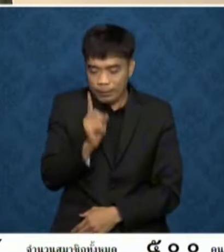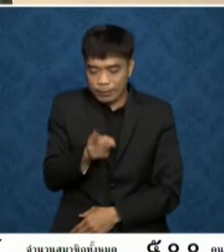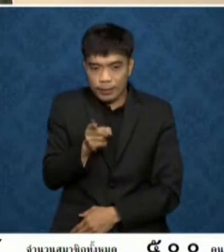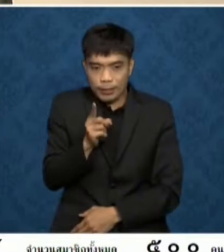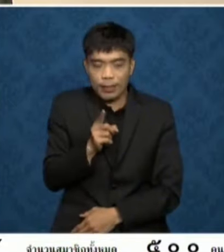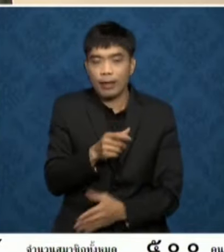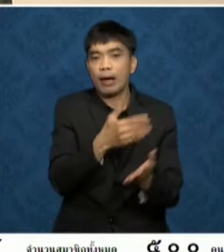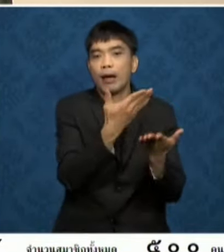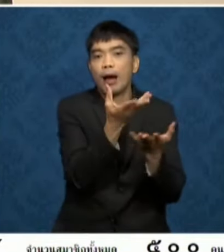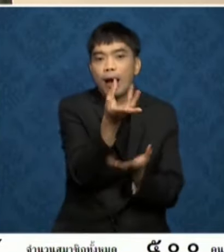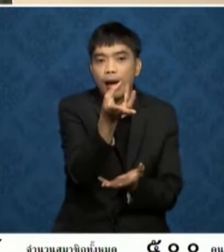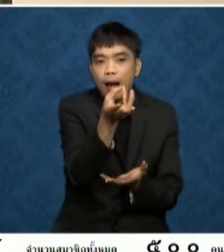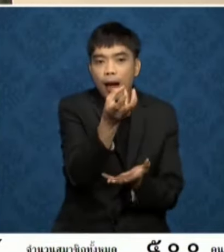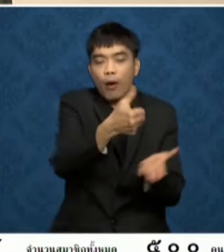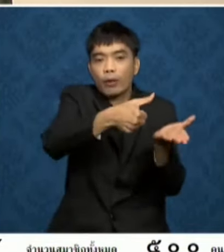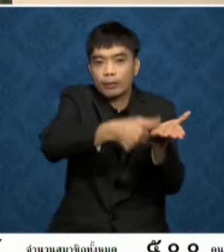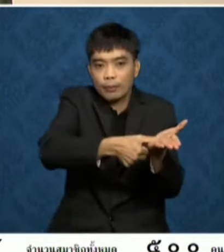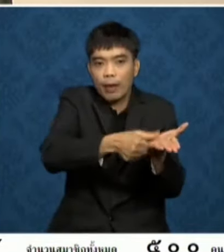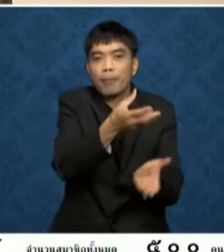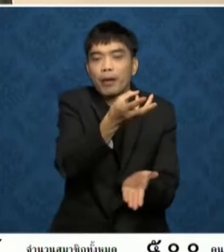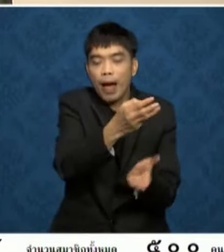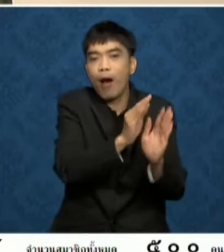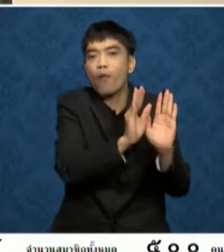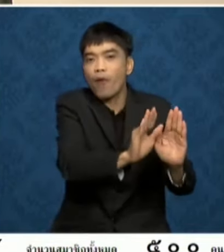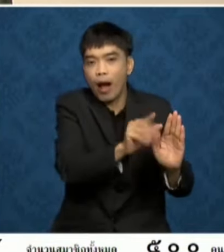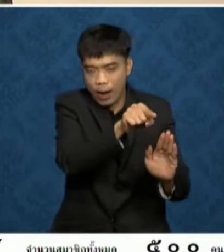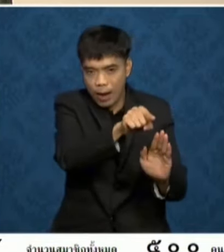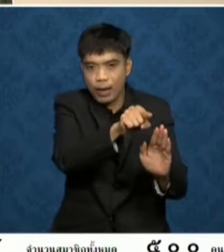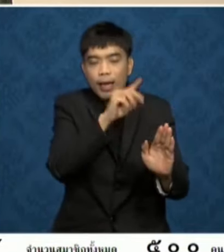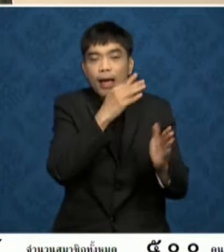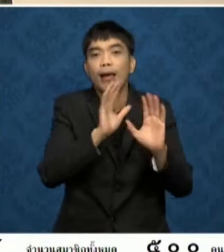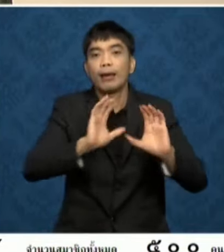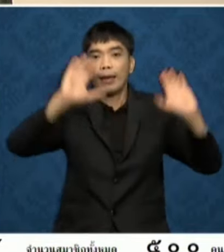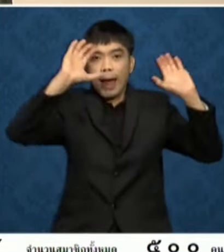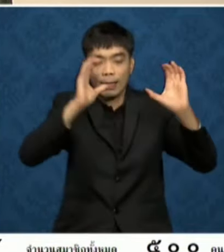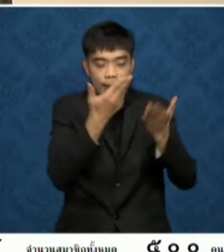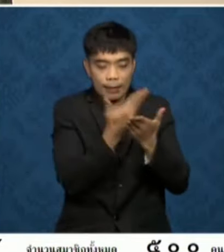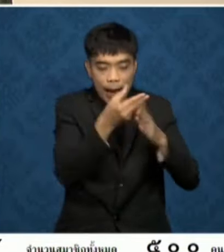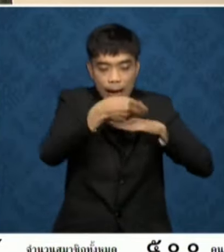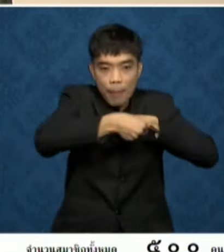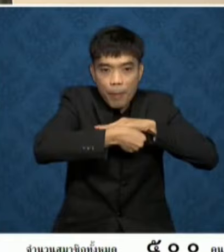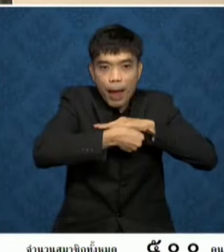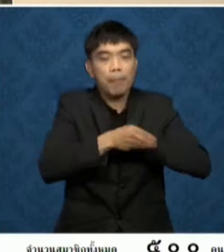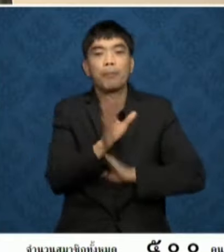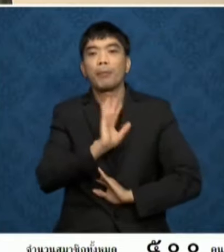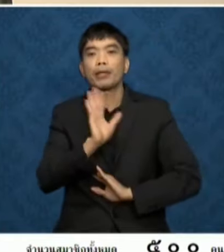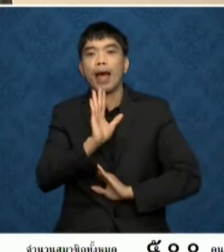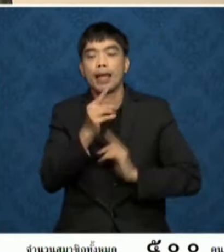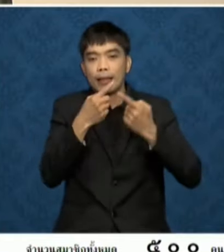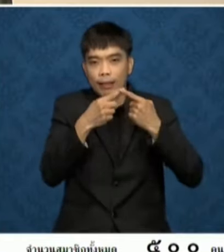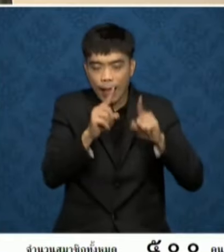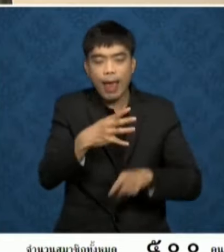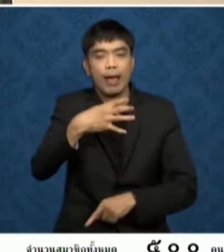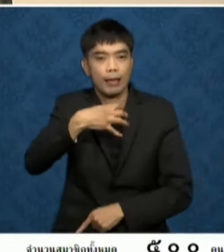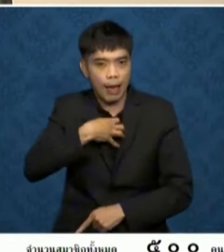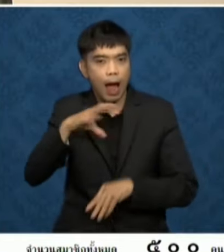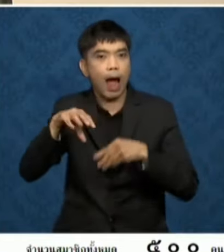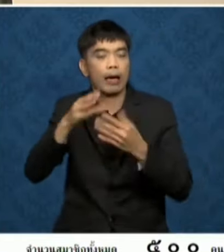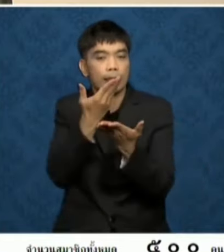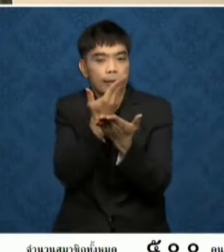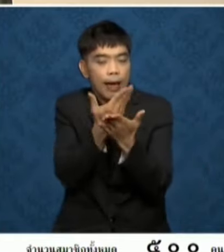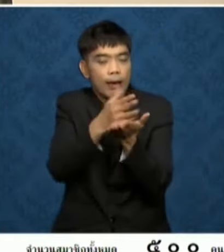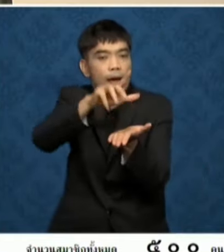ที่เรารัฐบาลเองไม่ได้หวังผลเป็นกำไรคืนมาแต่ว่าหวังผลกำไรทางอ้อมก็คือเป็นในเรื่องของภาษีแล้ว